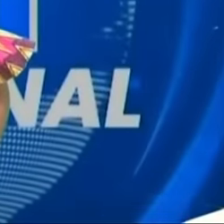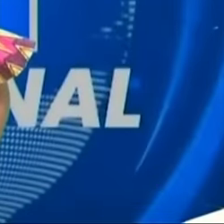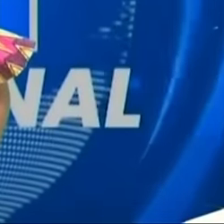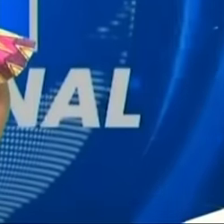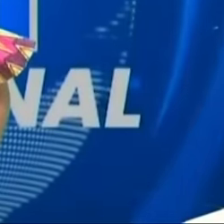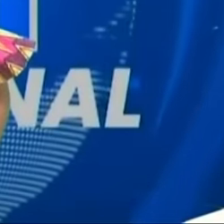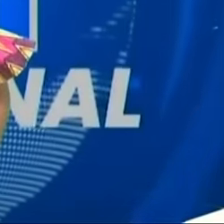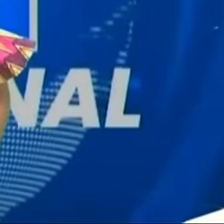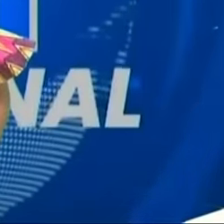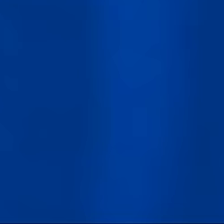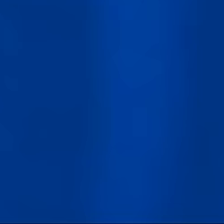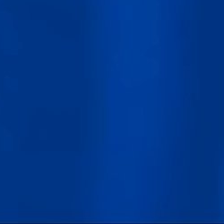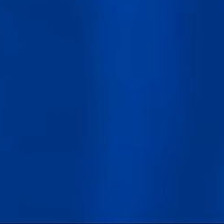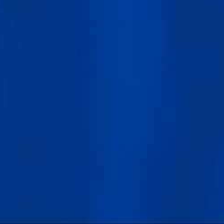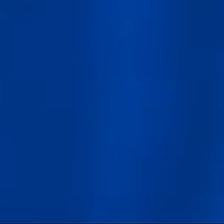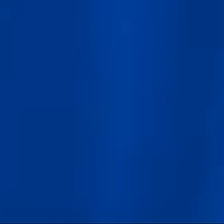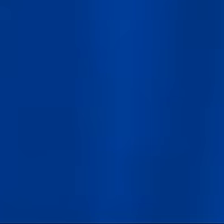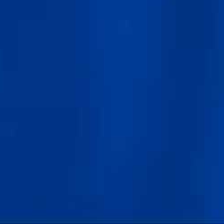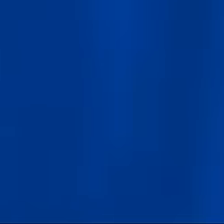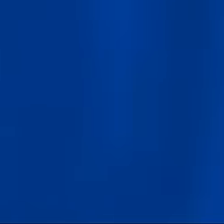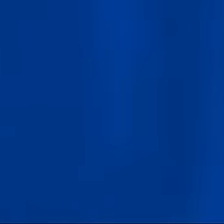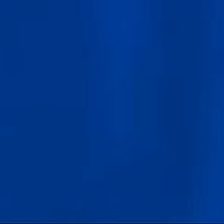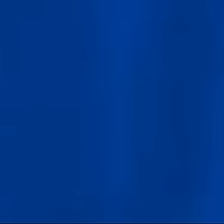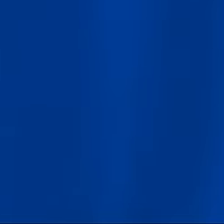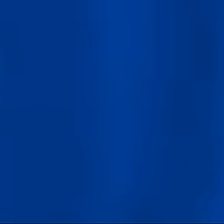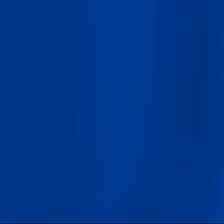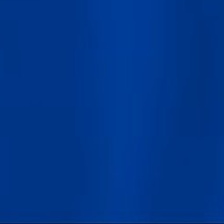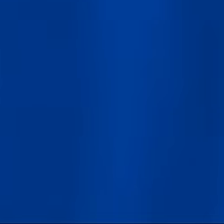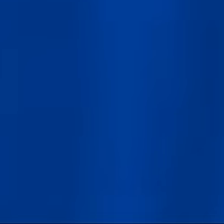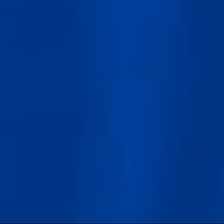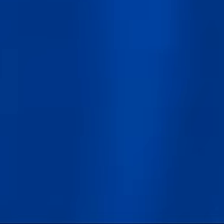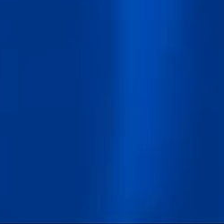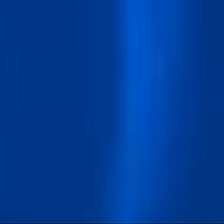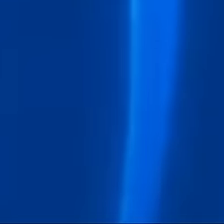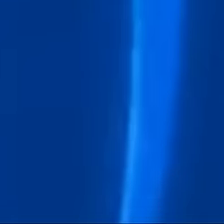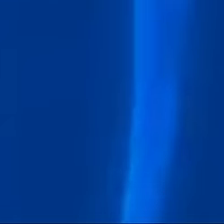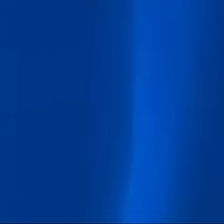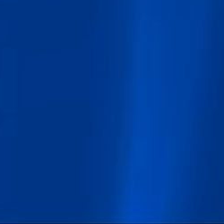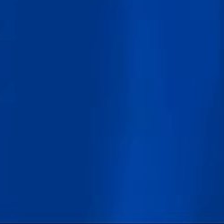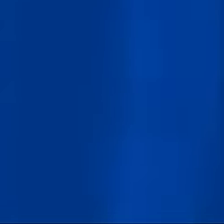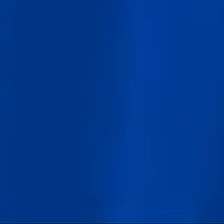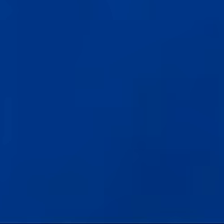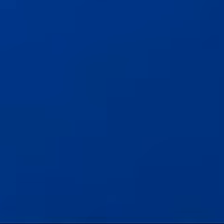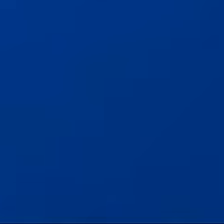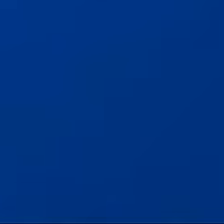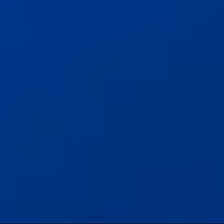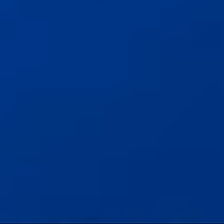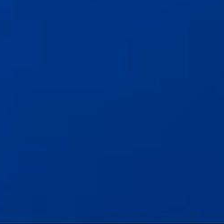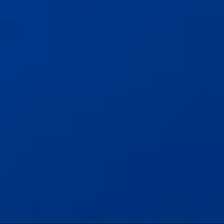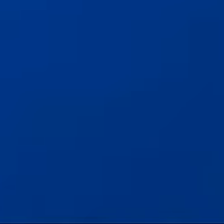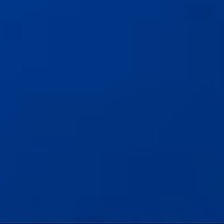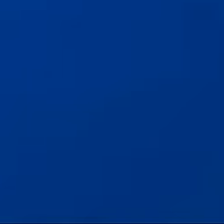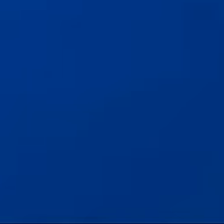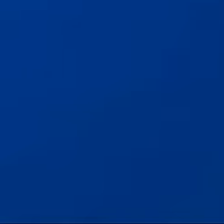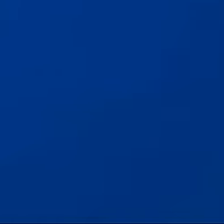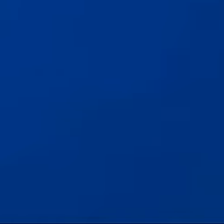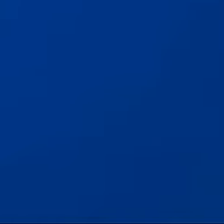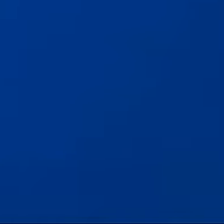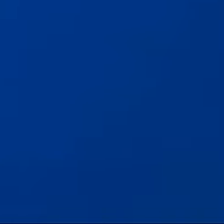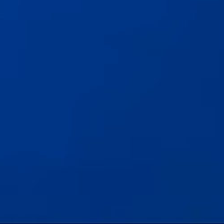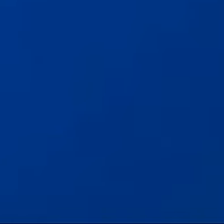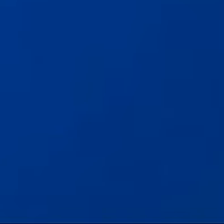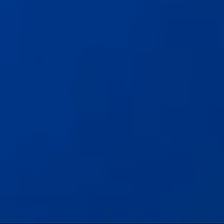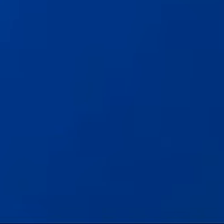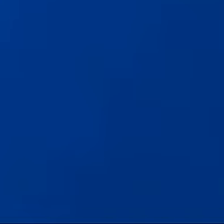Alors j'aimerais premièrement lancer un appel à tous les candidats, ceux-là qui sont en train de recevoir leur diplôme d'État. La publication des résultats a déjà